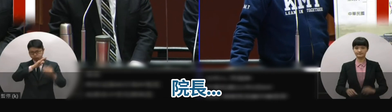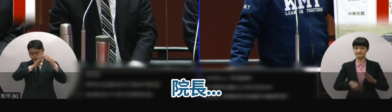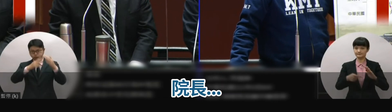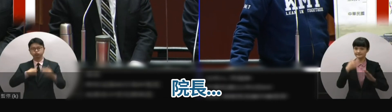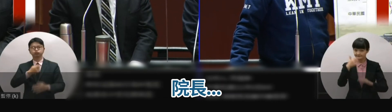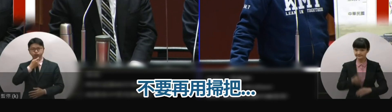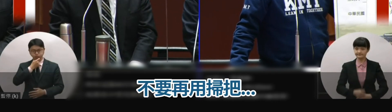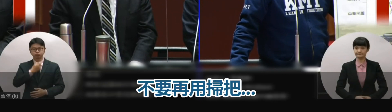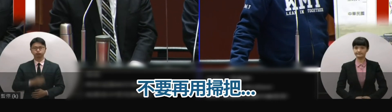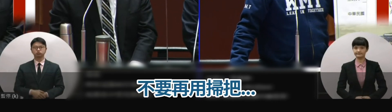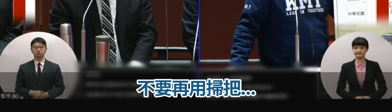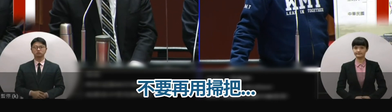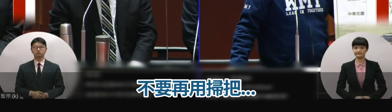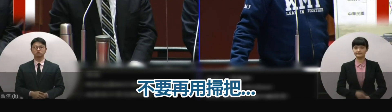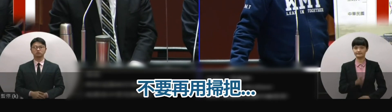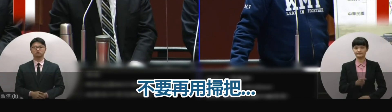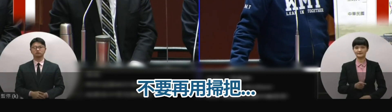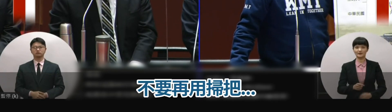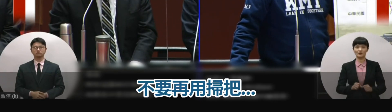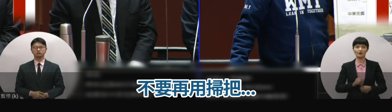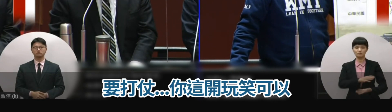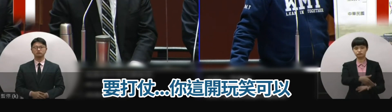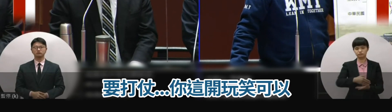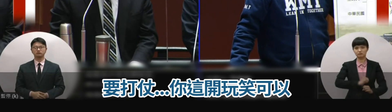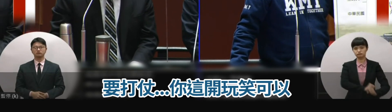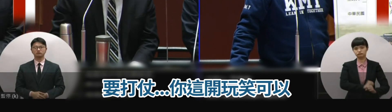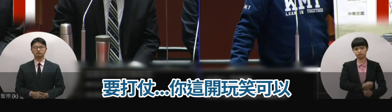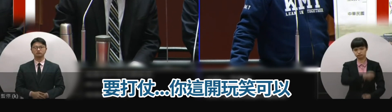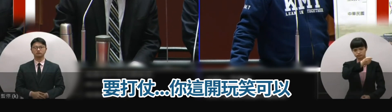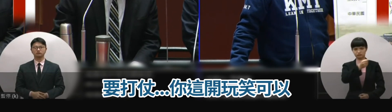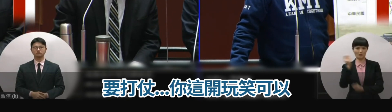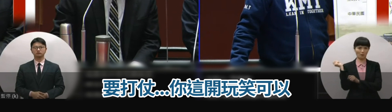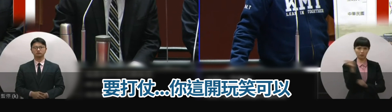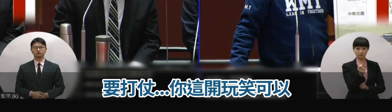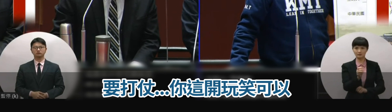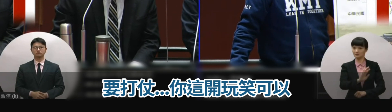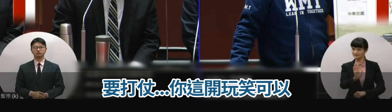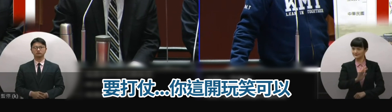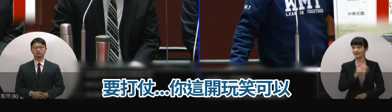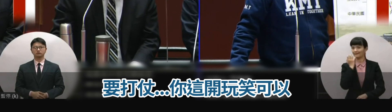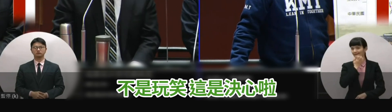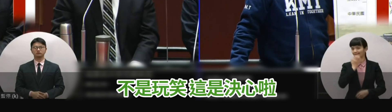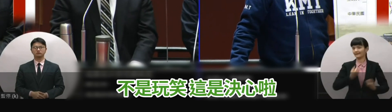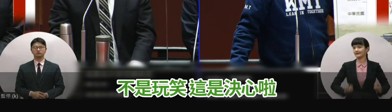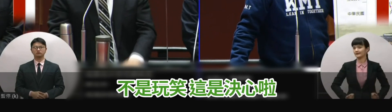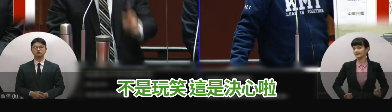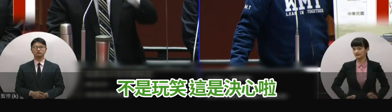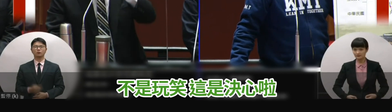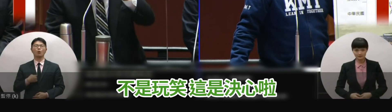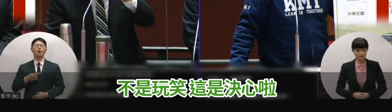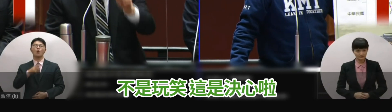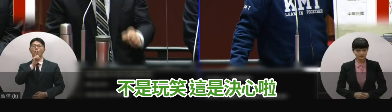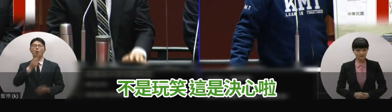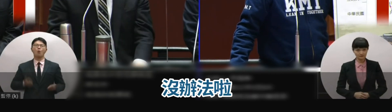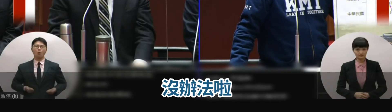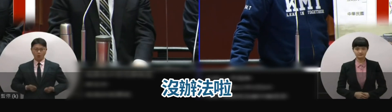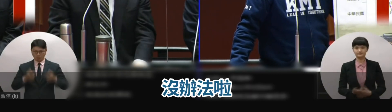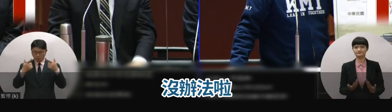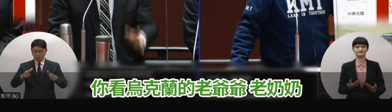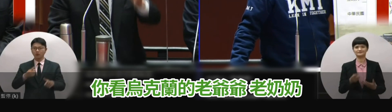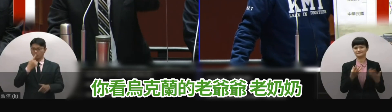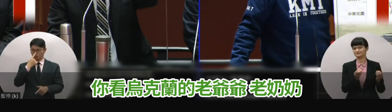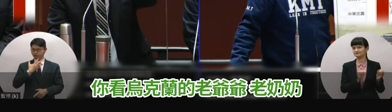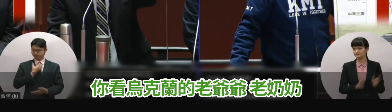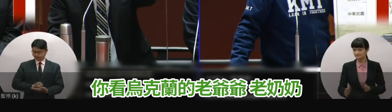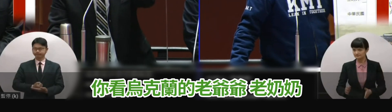长。不要再用扫把跟人家打仗了，这弓生球也塞了。 不是啦，生球，这是决心啦。 没办法啦。